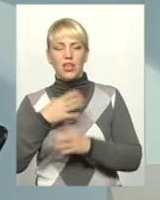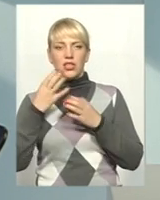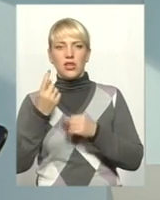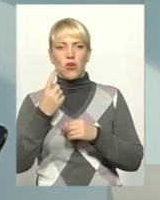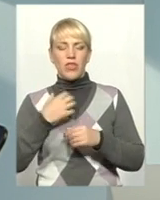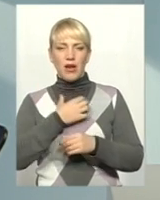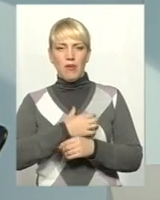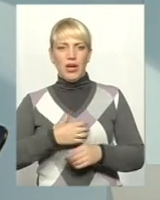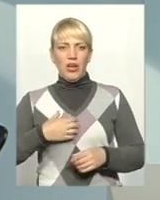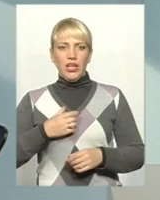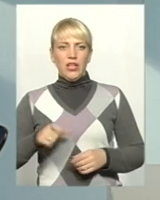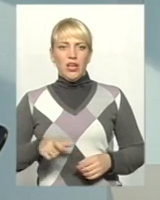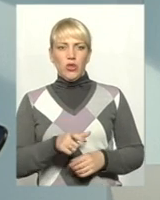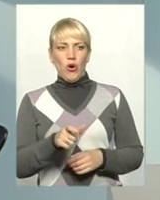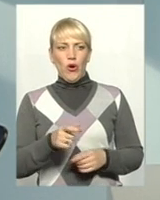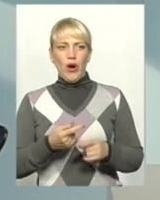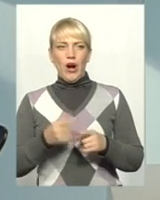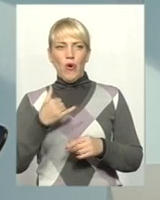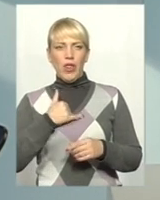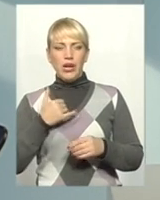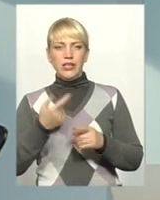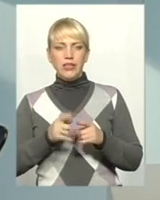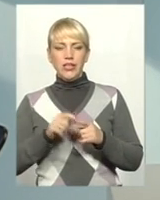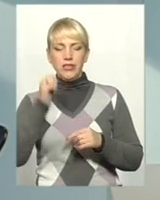така пріоритетна дорога у нас буде – це